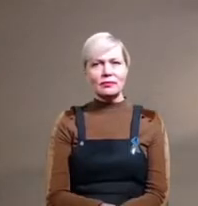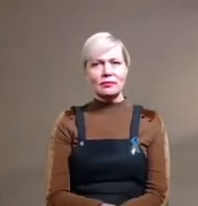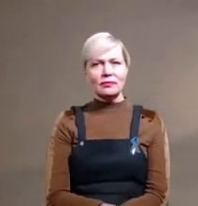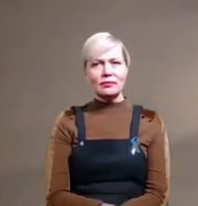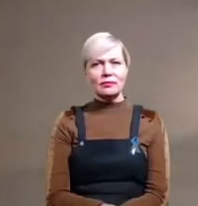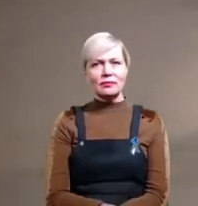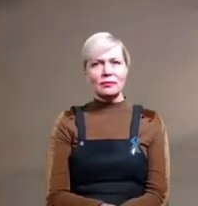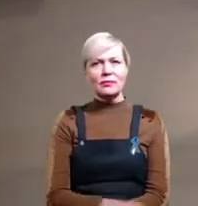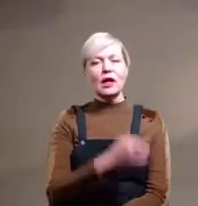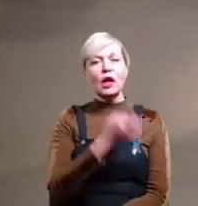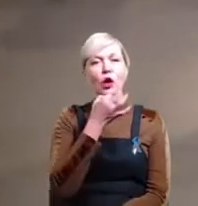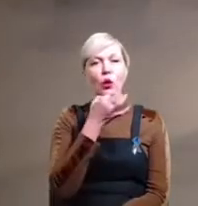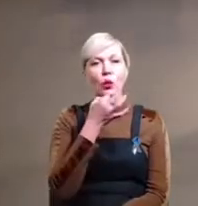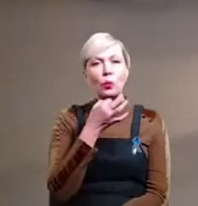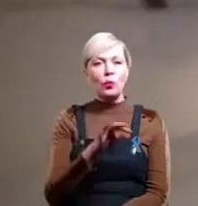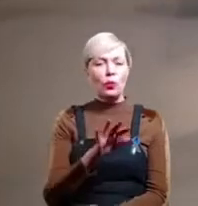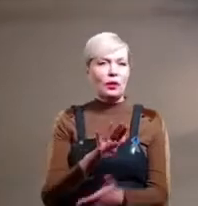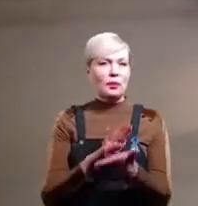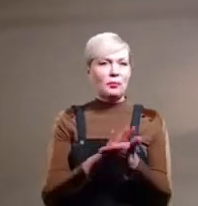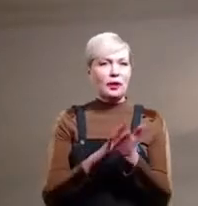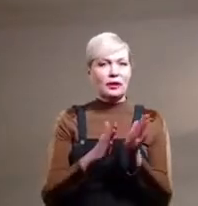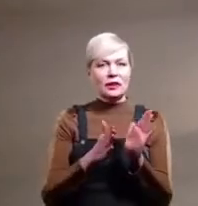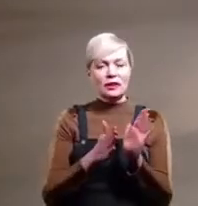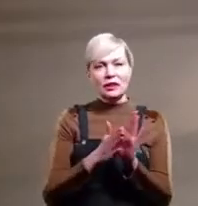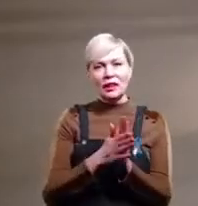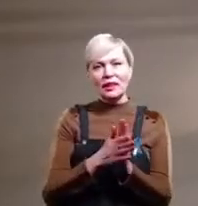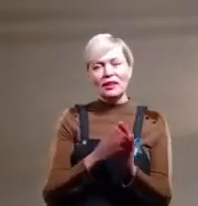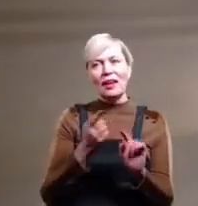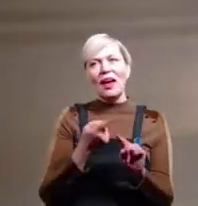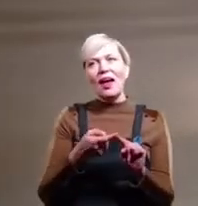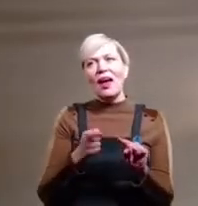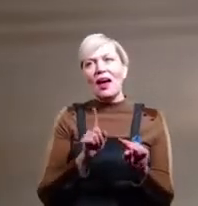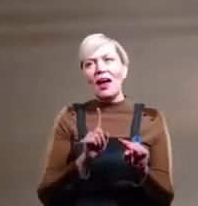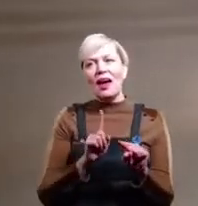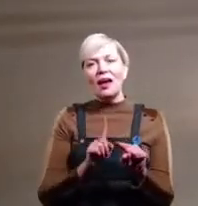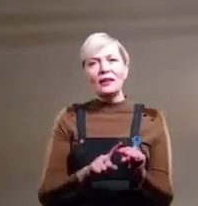Любое положение, ну, главное, типа, знаете, смотрите, это должно